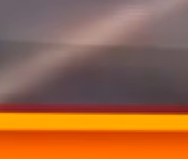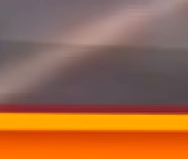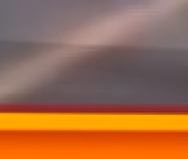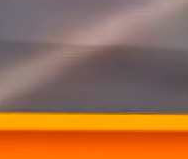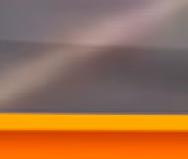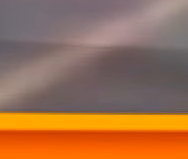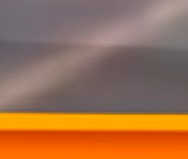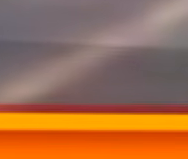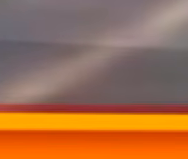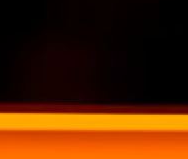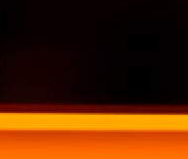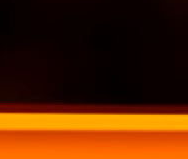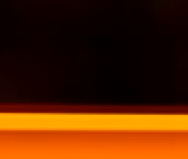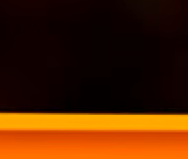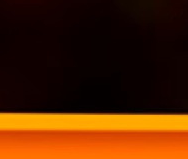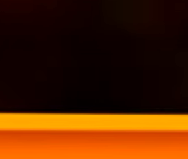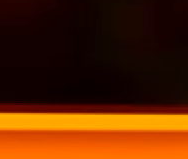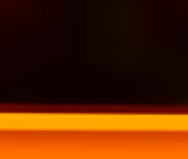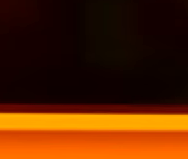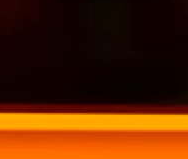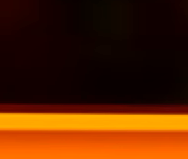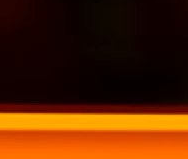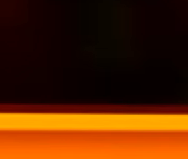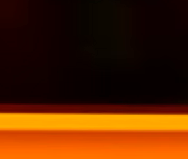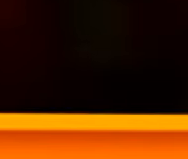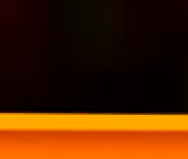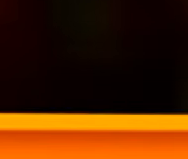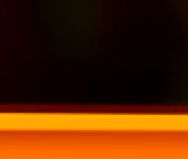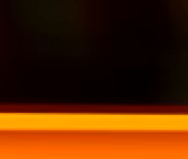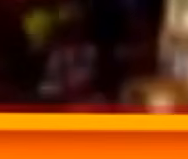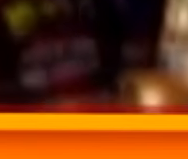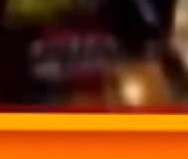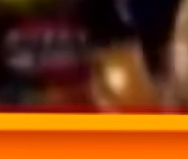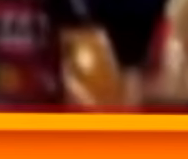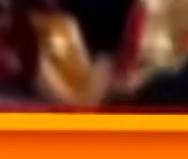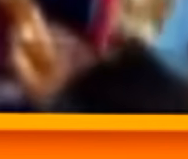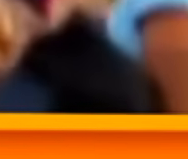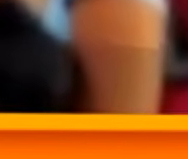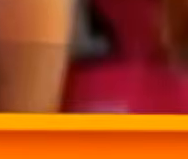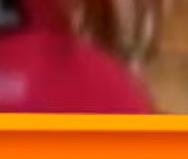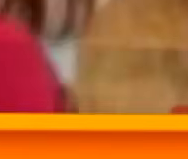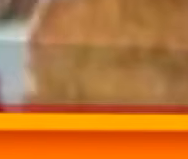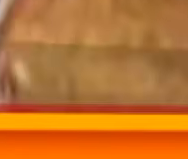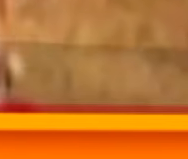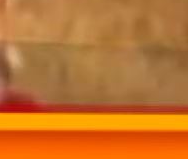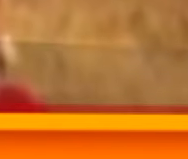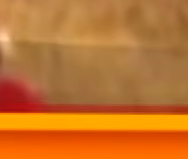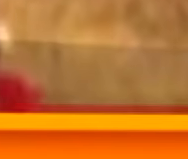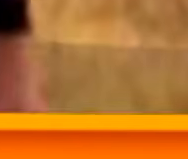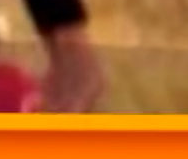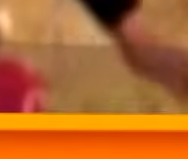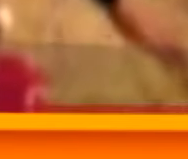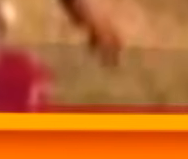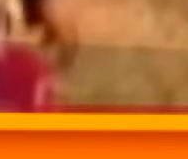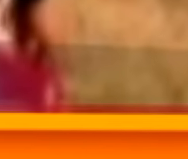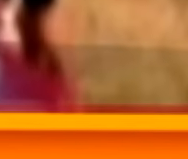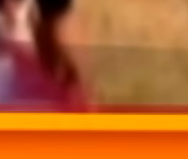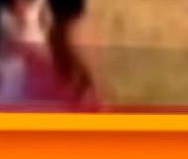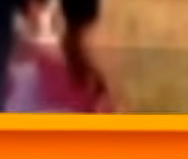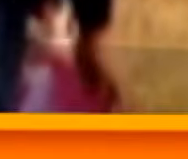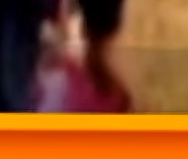naman ang SUV. Pero agad itong nagmaniobra at sinubukang banggain ang mga sakay ng